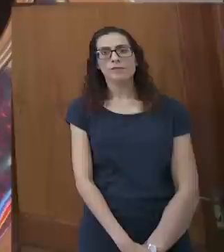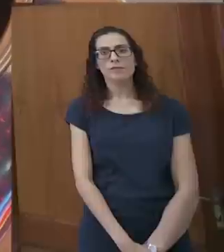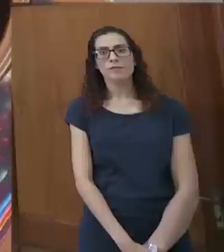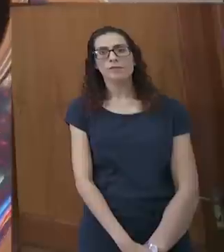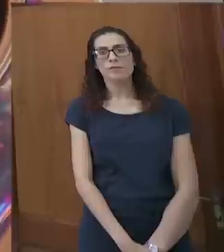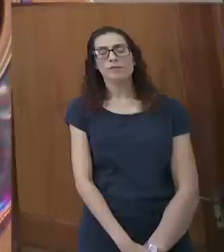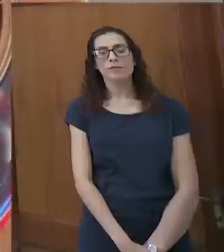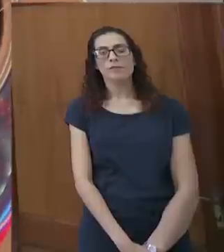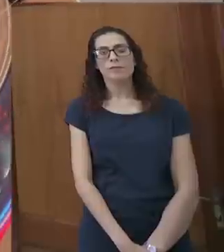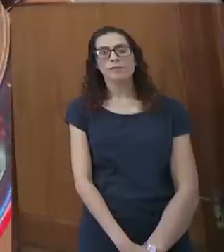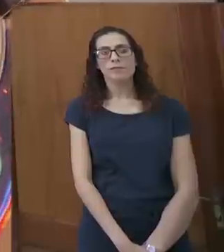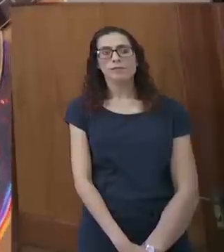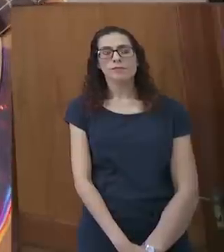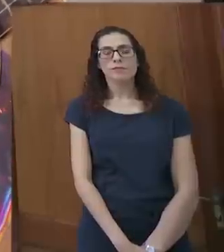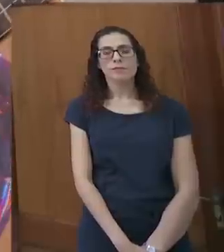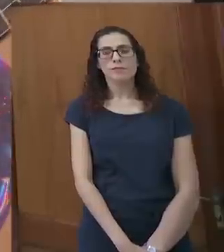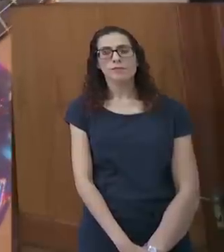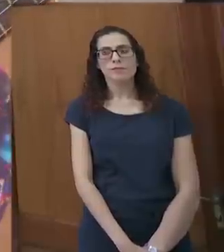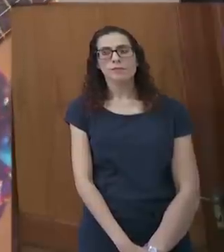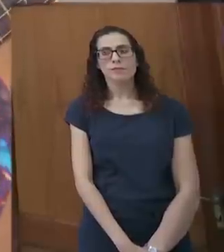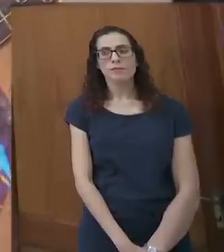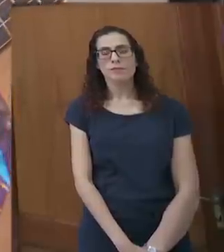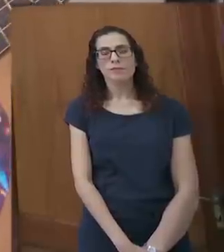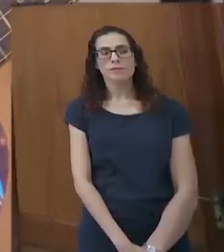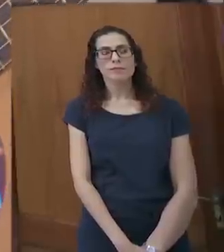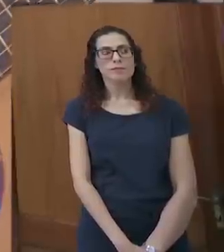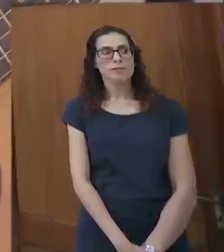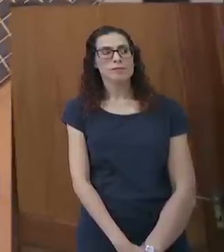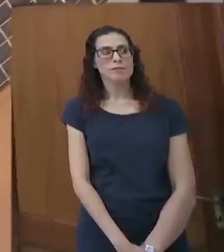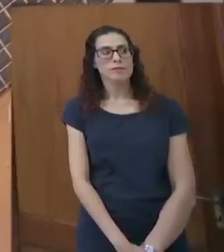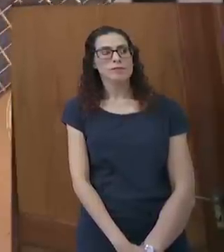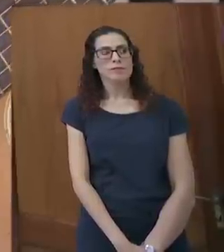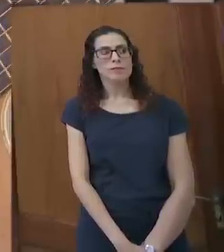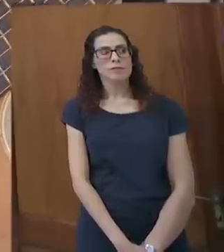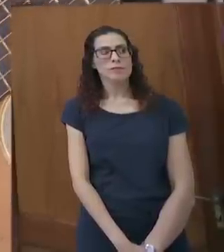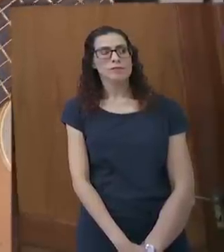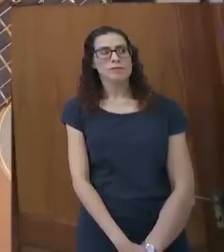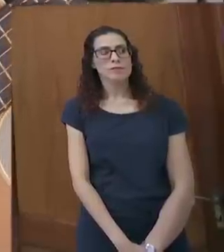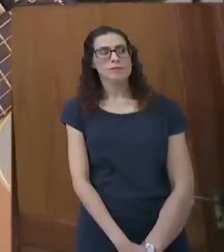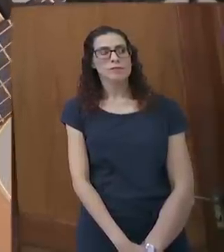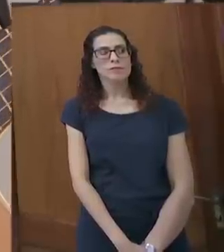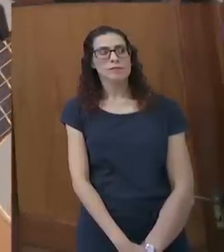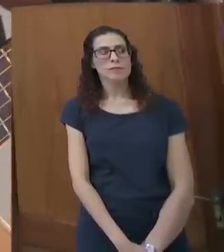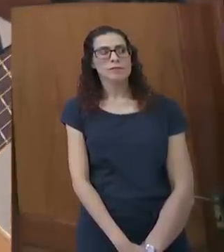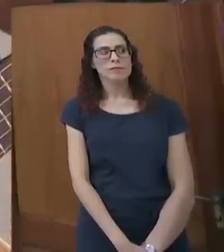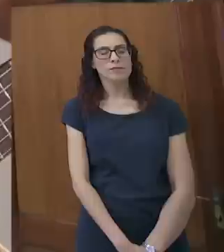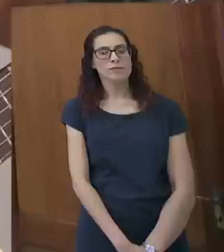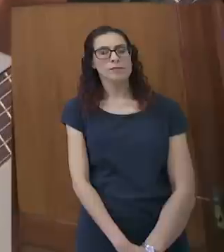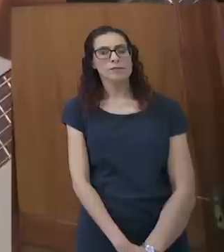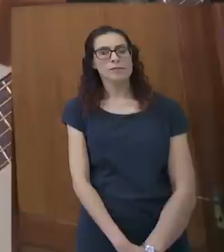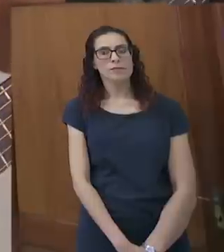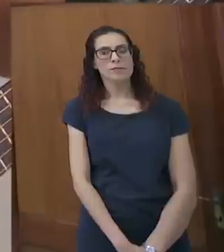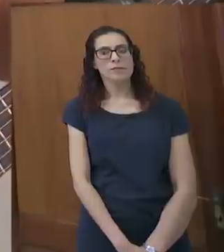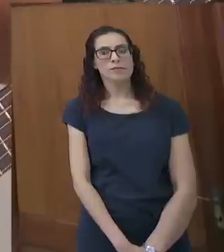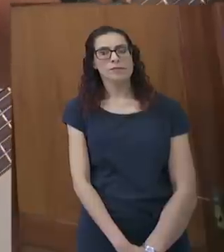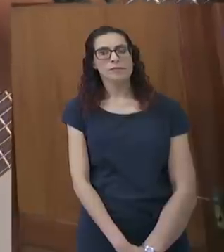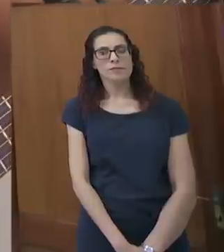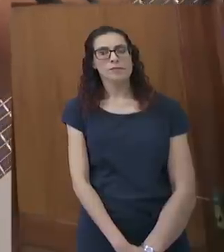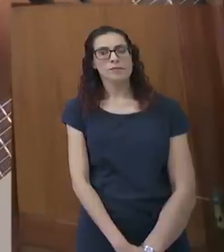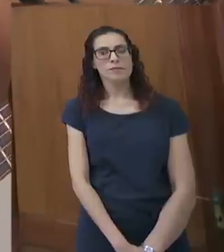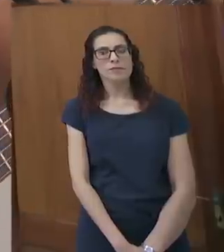fidejk innagħti ħajti lilek u lej